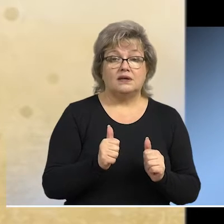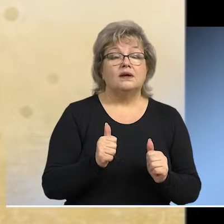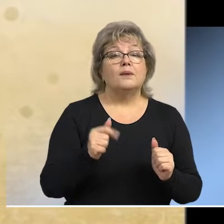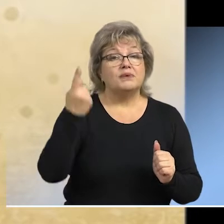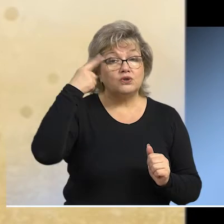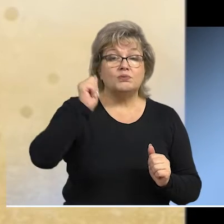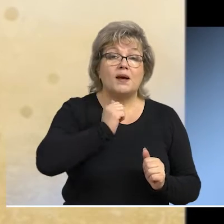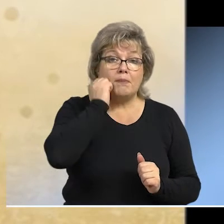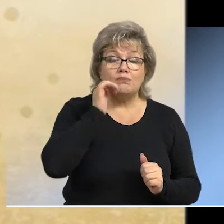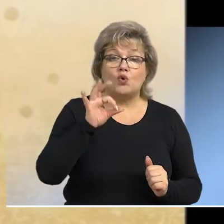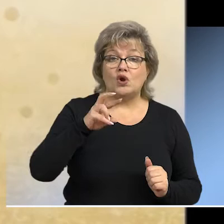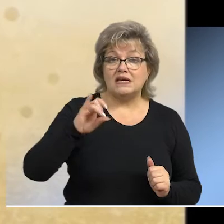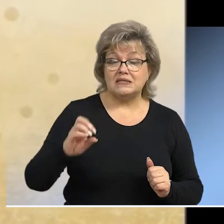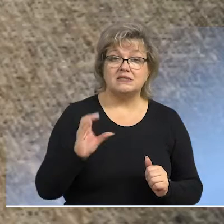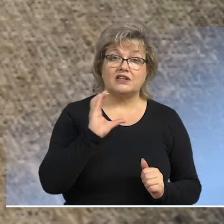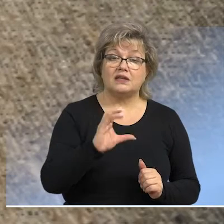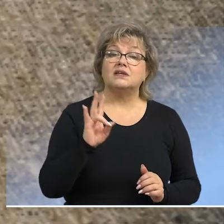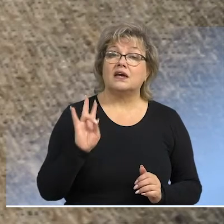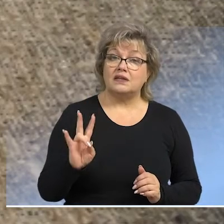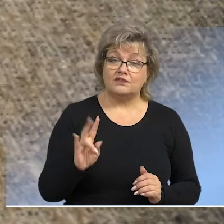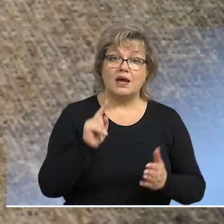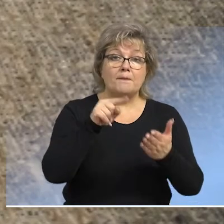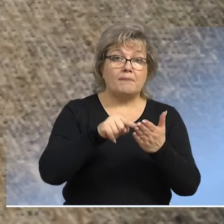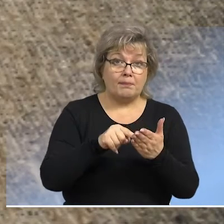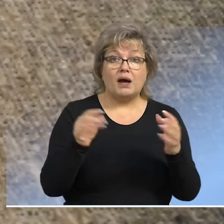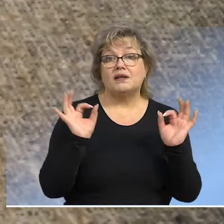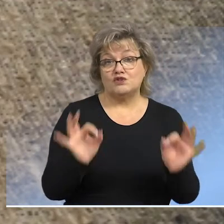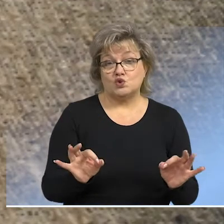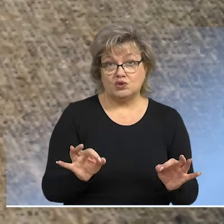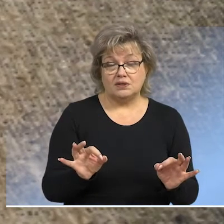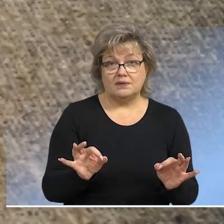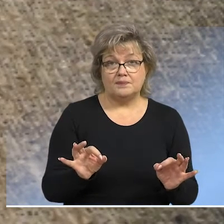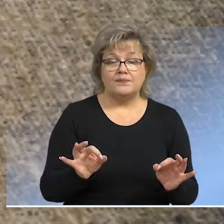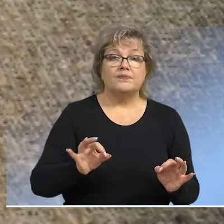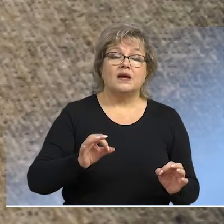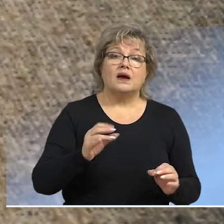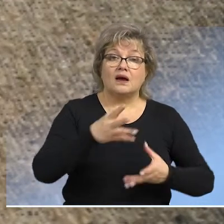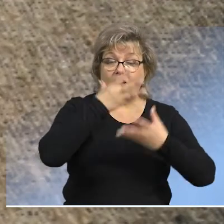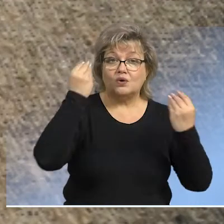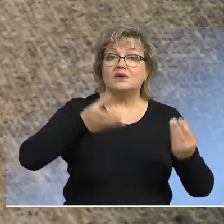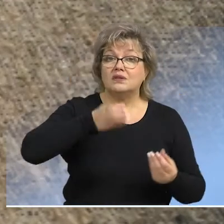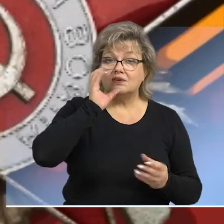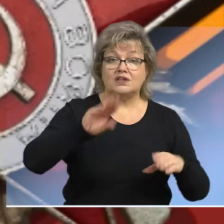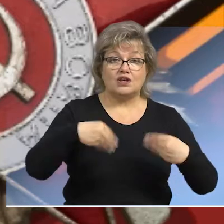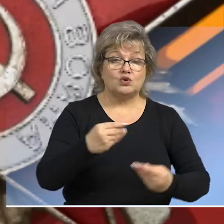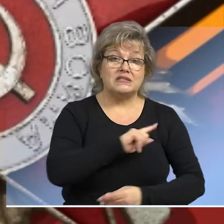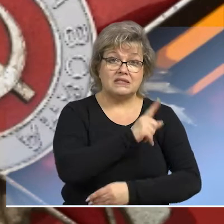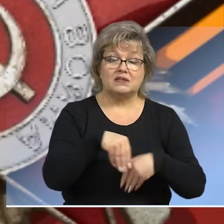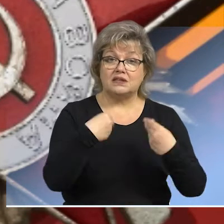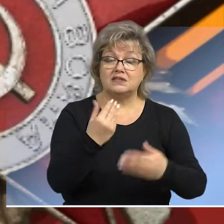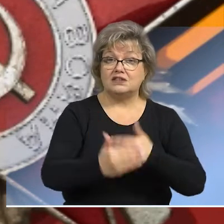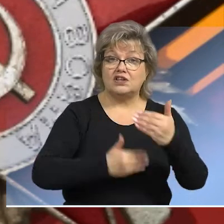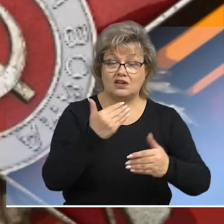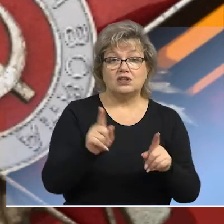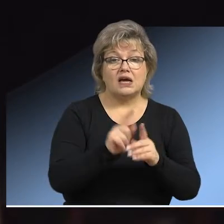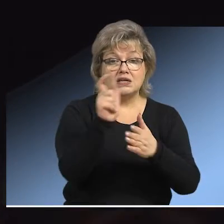памяти» придумала бабушка Олеси Светлана Николаевна и попала в самую суть. Так же, как родник утоляет жажду и дает силы идти дальше,